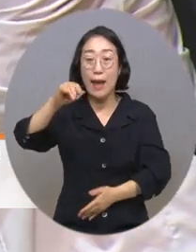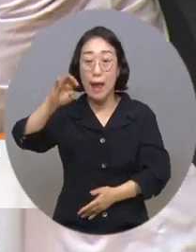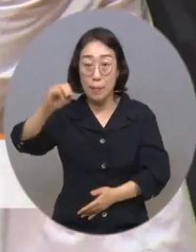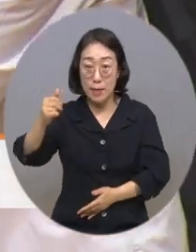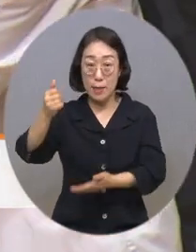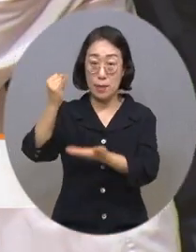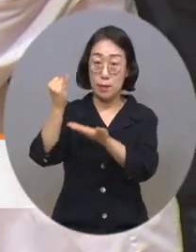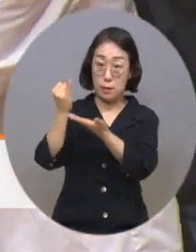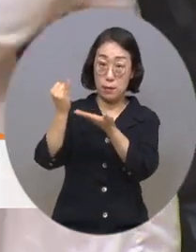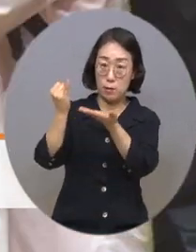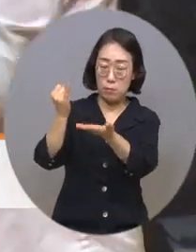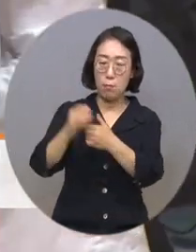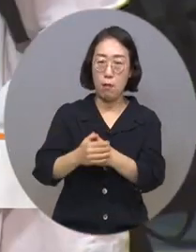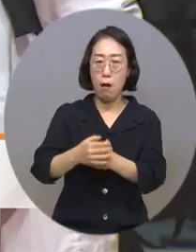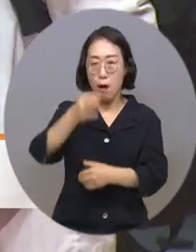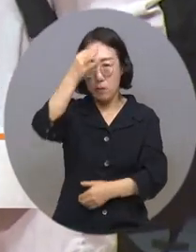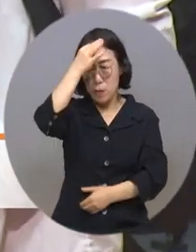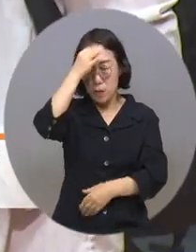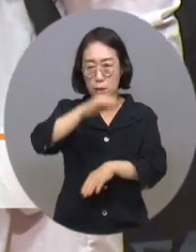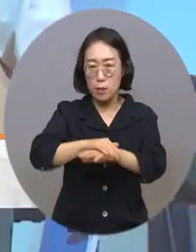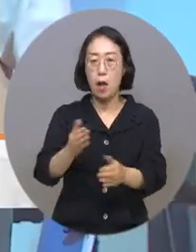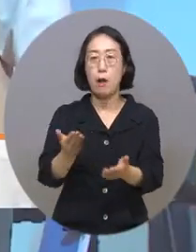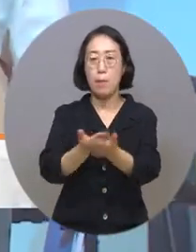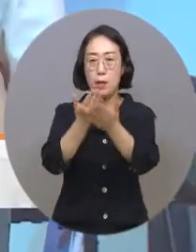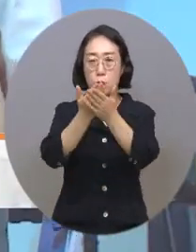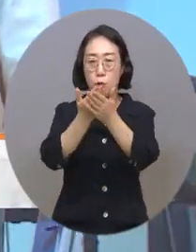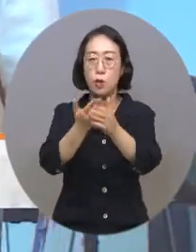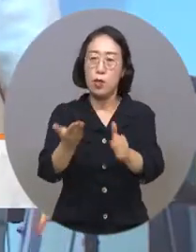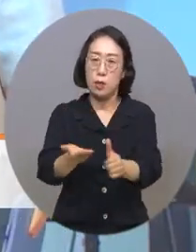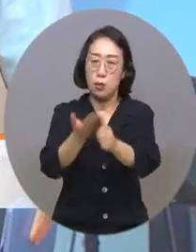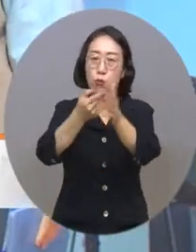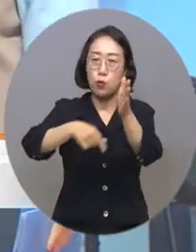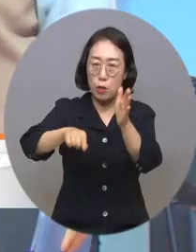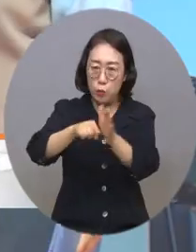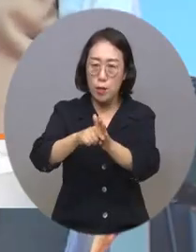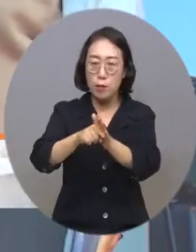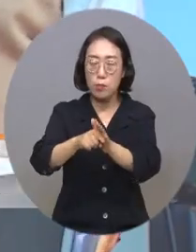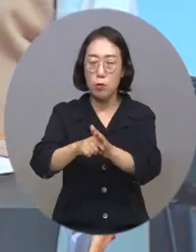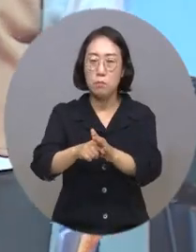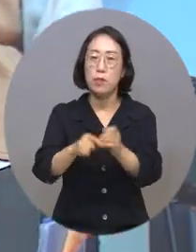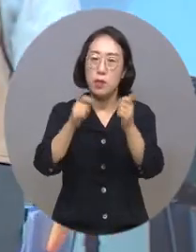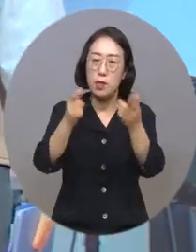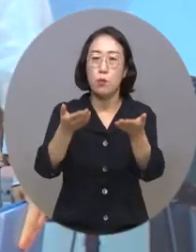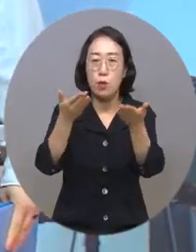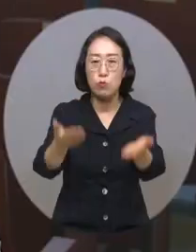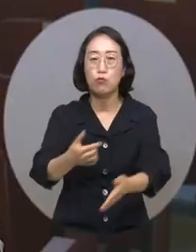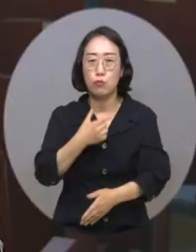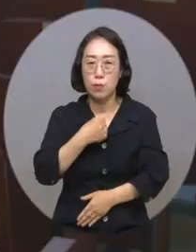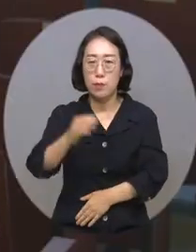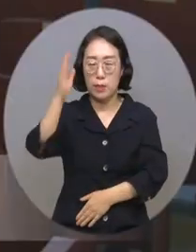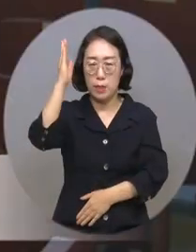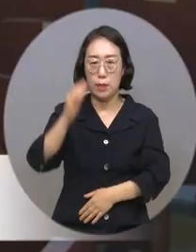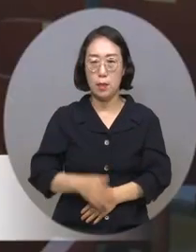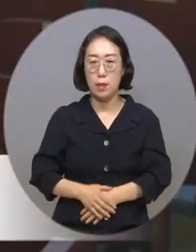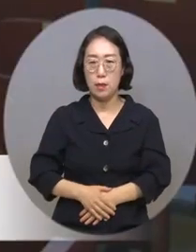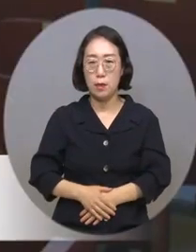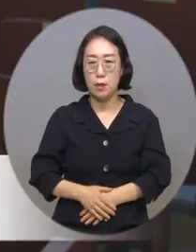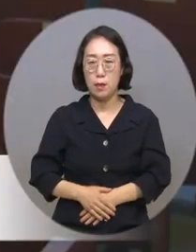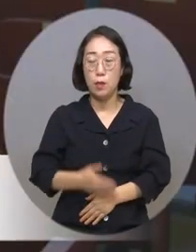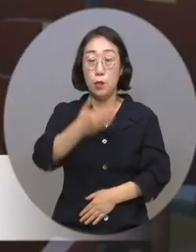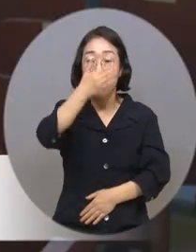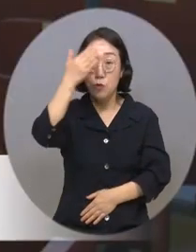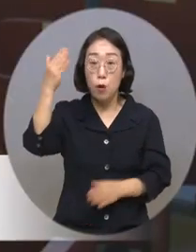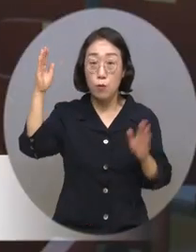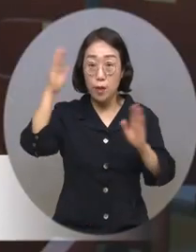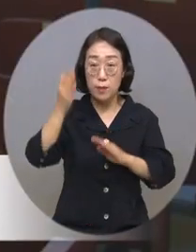청소년들이 재능 있는 엔터테이너로 성장할 수 있도록 기회를 제공하겠다는 의지를 전했습니다. 우리 많은